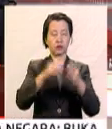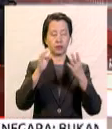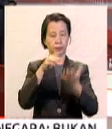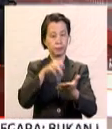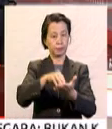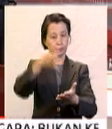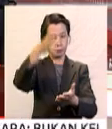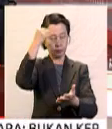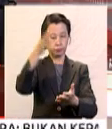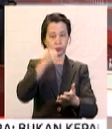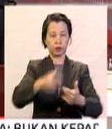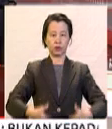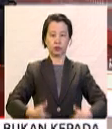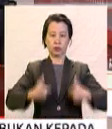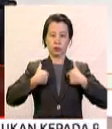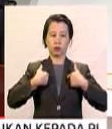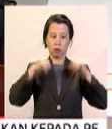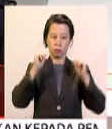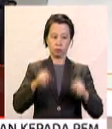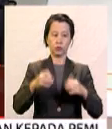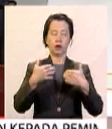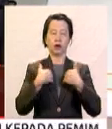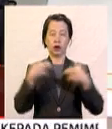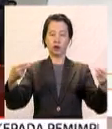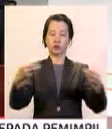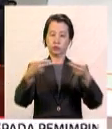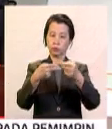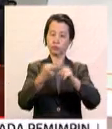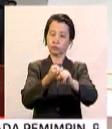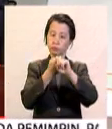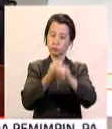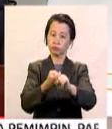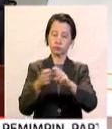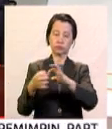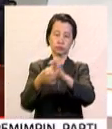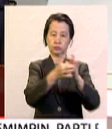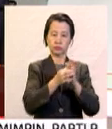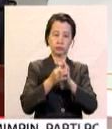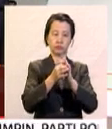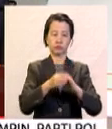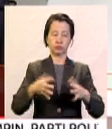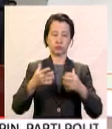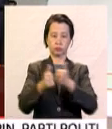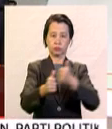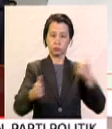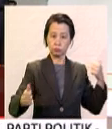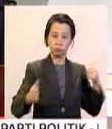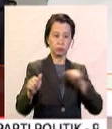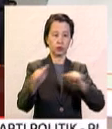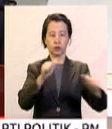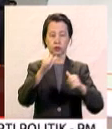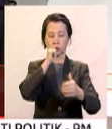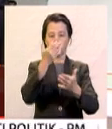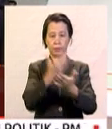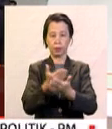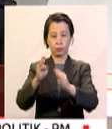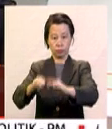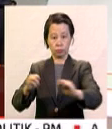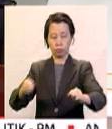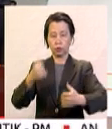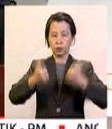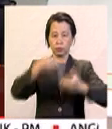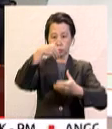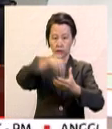akademik, malah aspek kehidupan agar dapat mewujudkan hubungan mesra dan kerjasama seterusnya mencegah kegiatan tidak bermoral murid sama ada